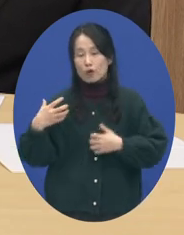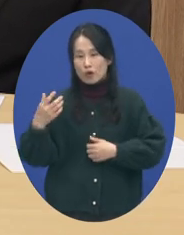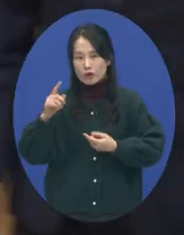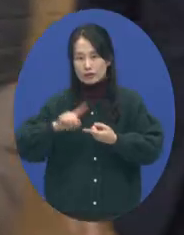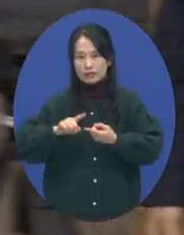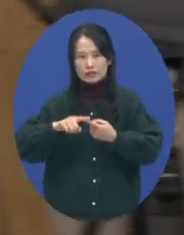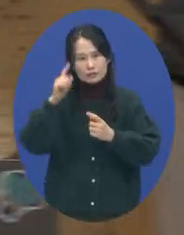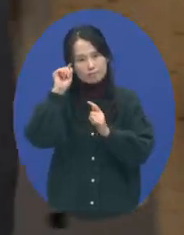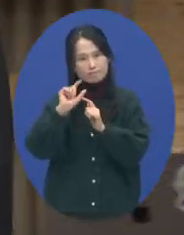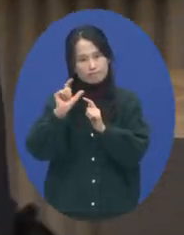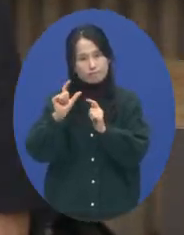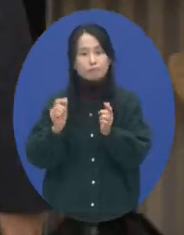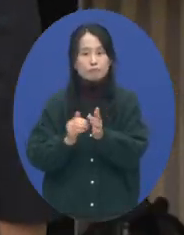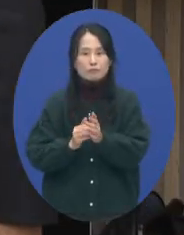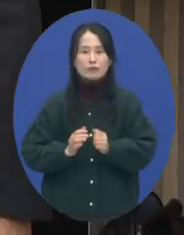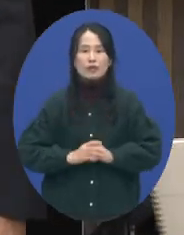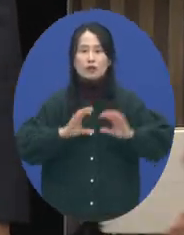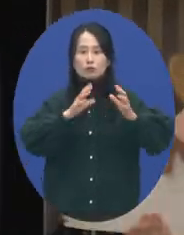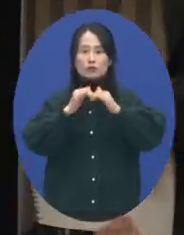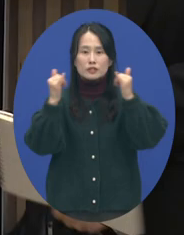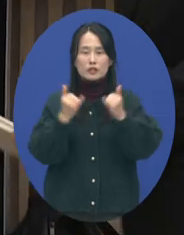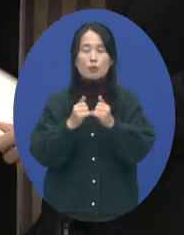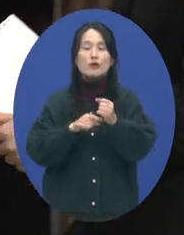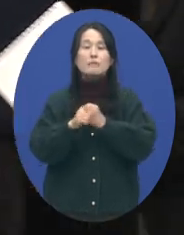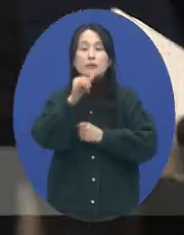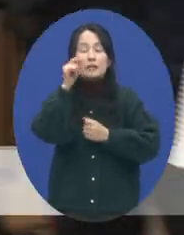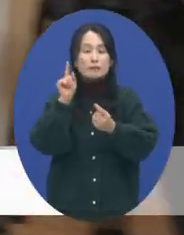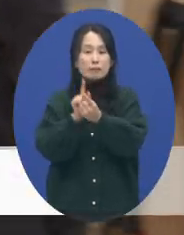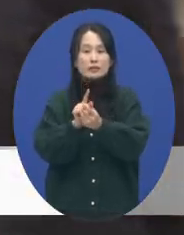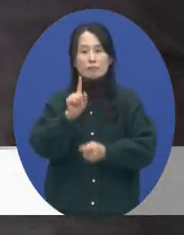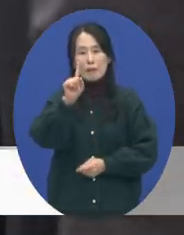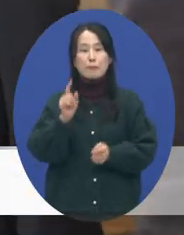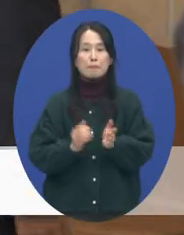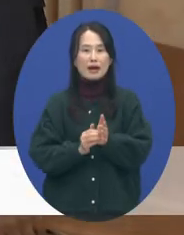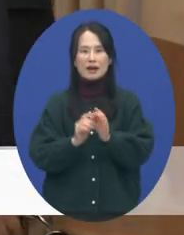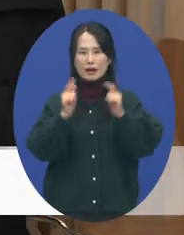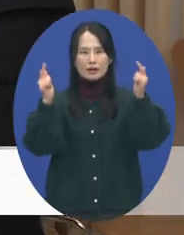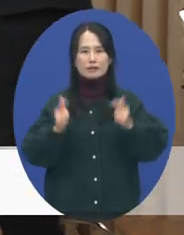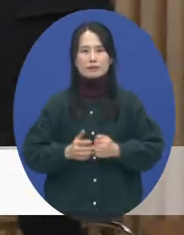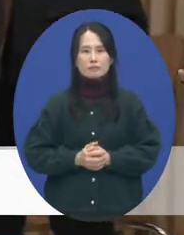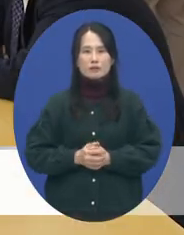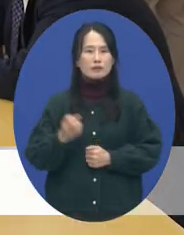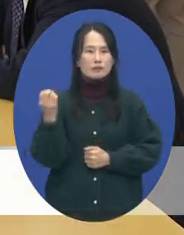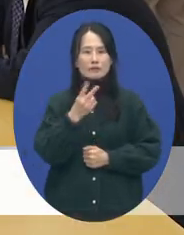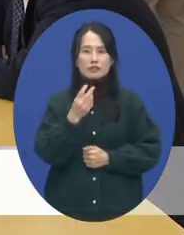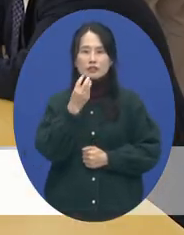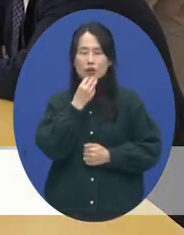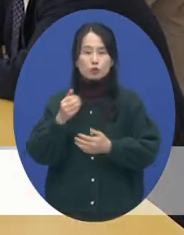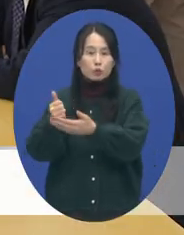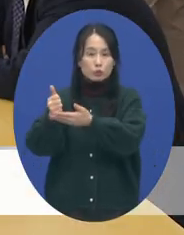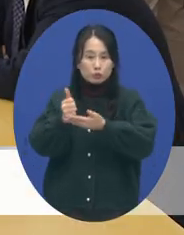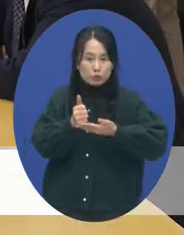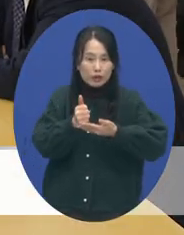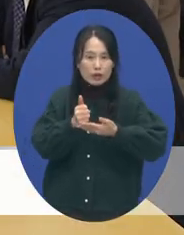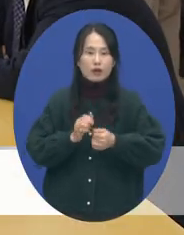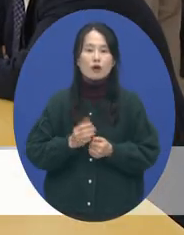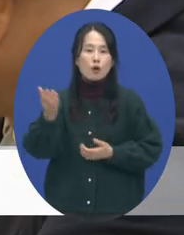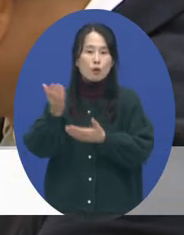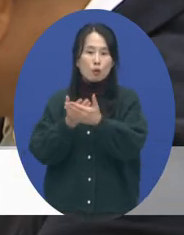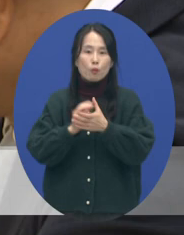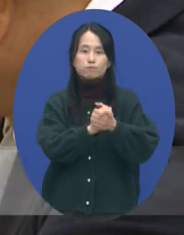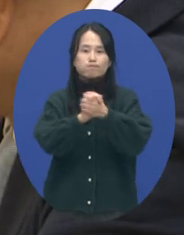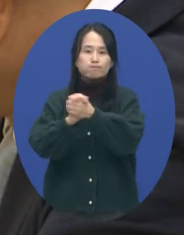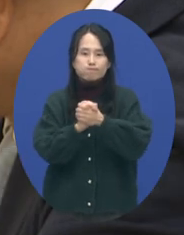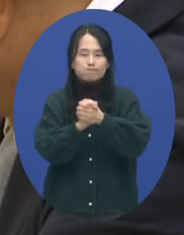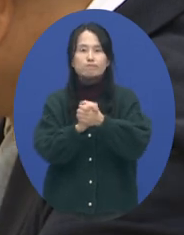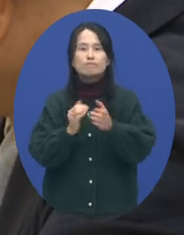고심했습니다. 국제사회와의 의미 있는 만남은 한 번으로 그치지 않았습니다. 다시 경기도로 초청하며 우호 협력을